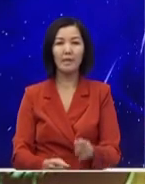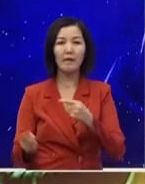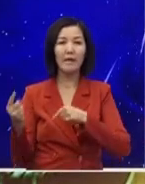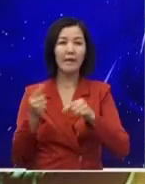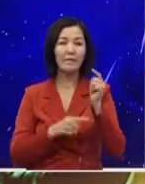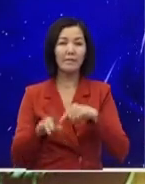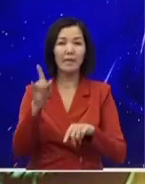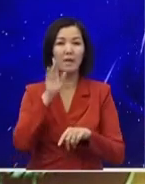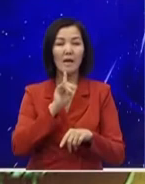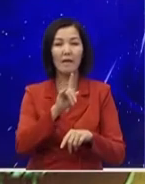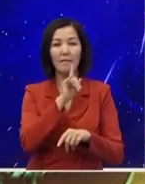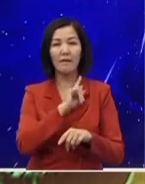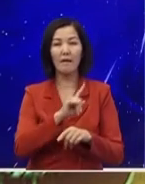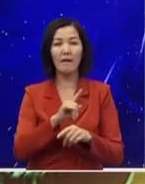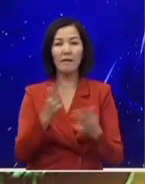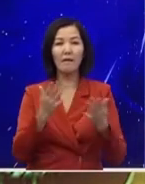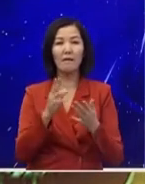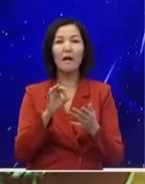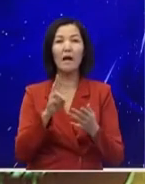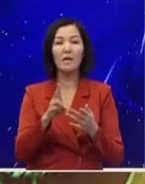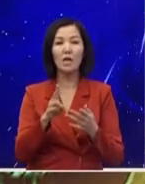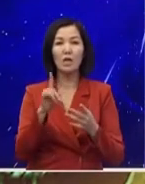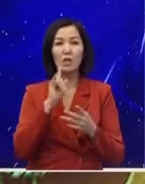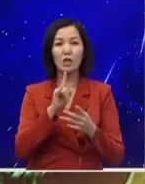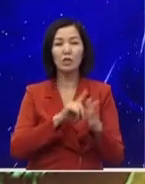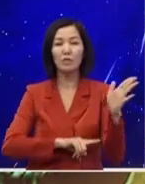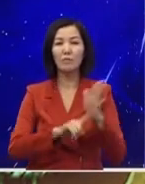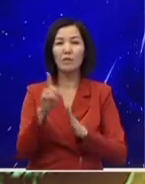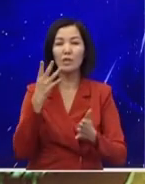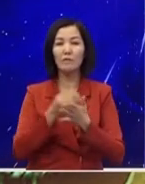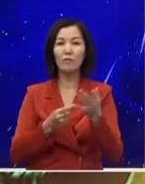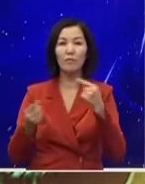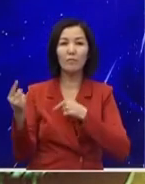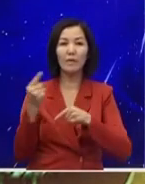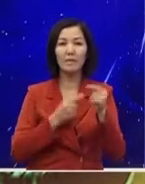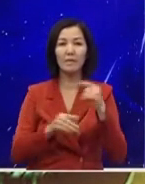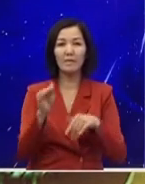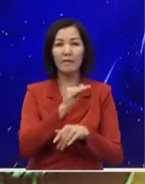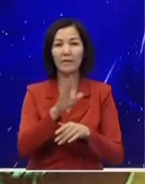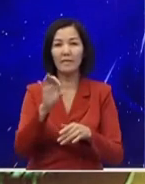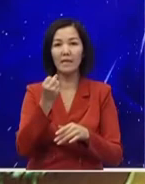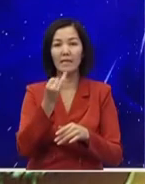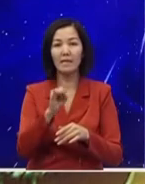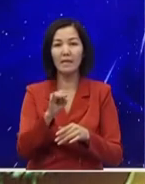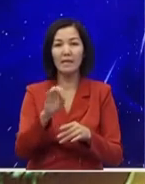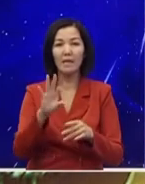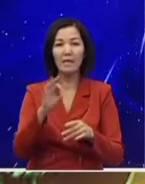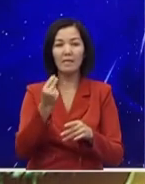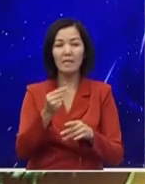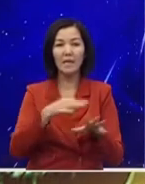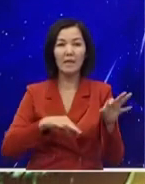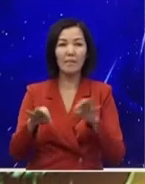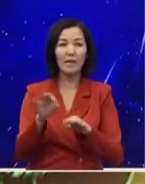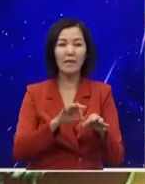Каспкер Ана. Как женщинам начать свой бизнес? Как отмечает официальный сайт акимата столицы, социальный проект «Каспкер Ана»